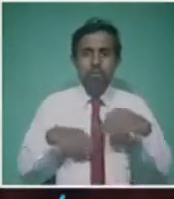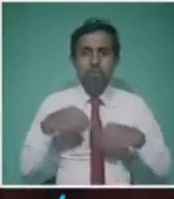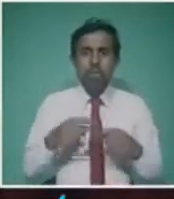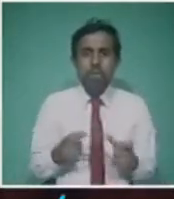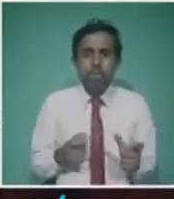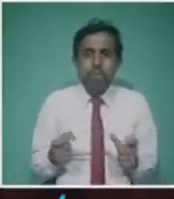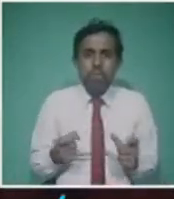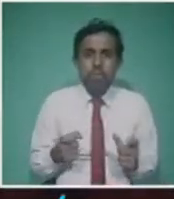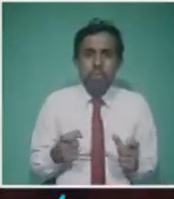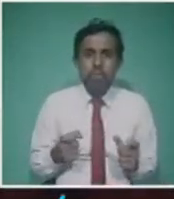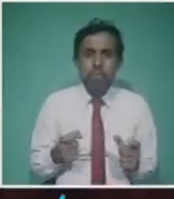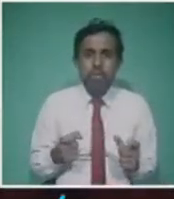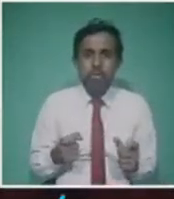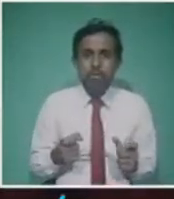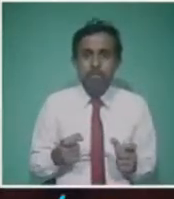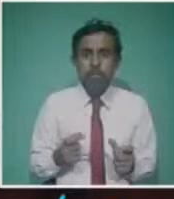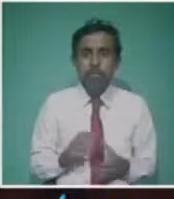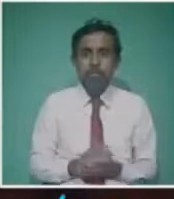බයි